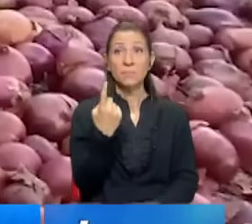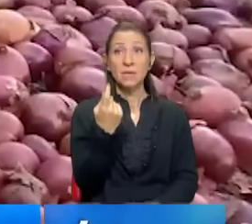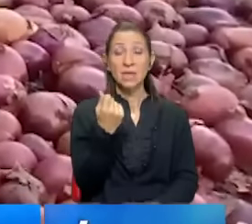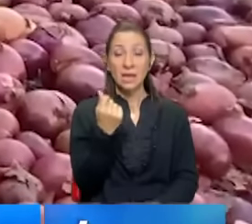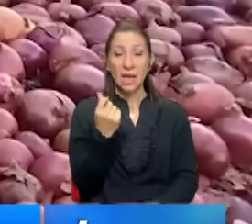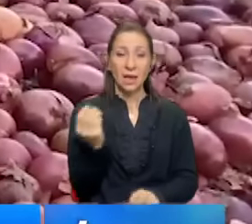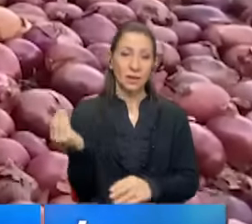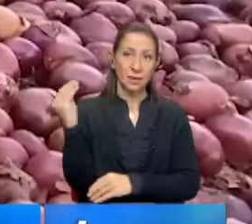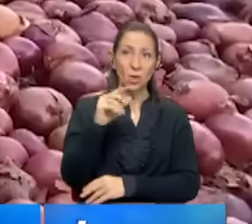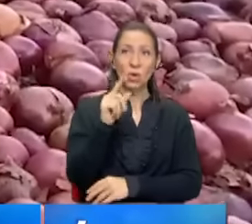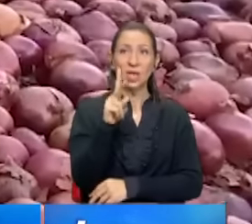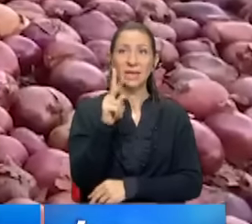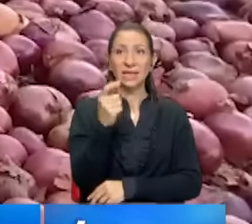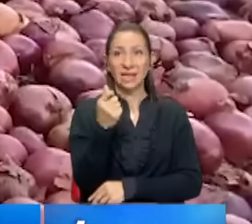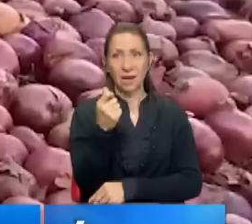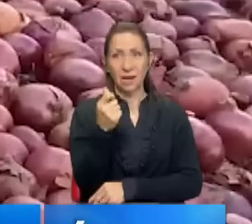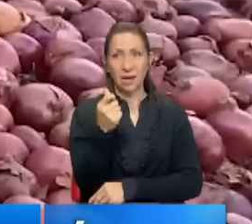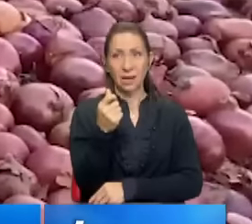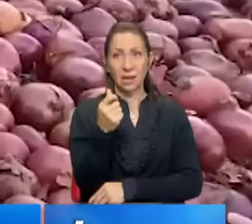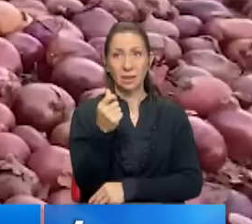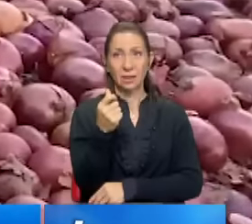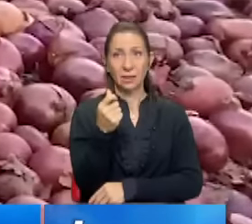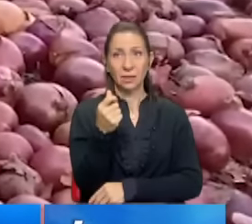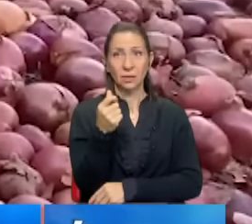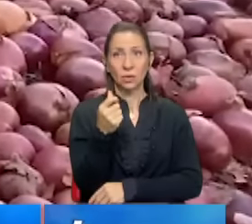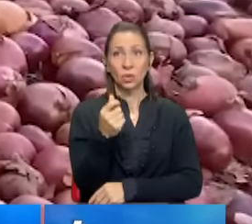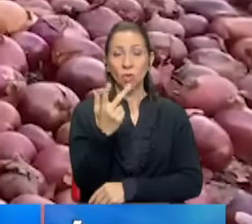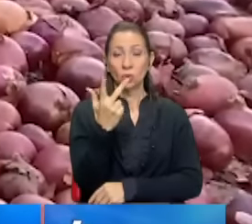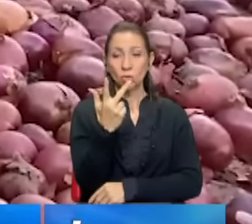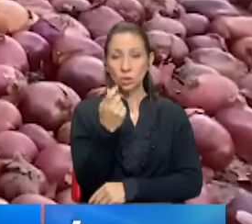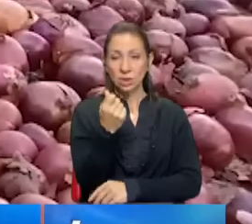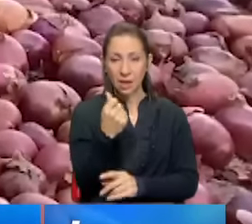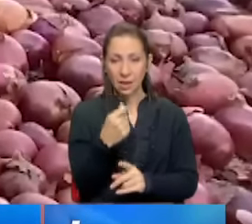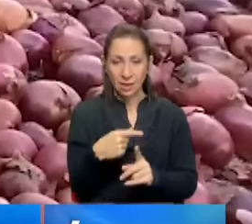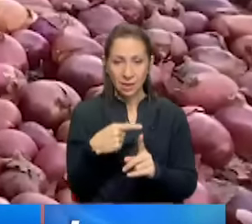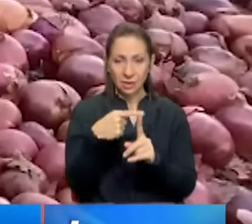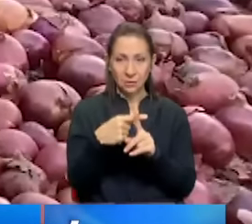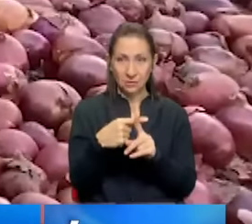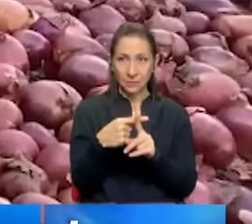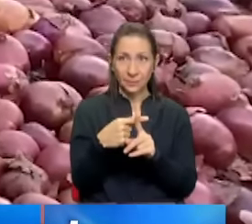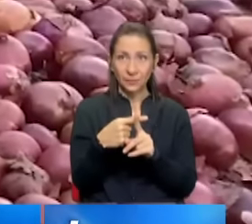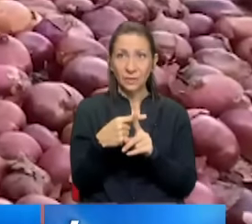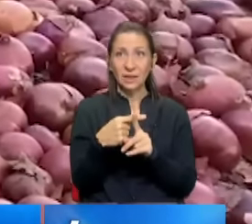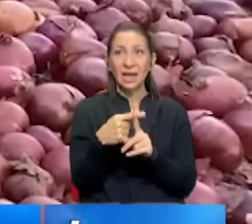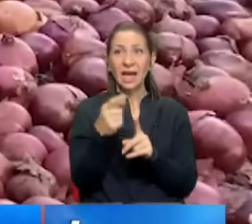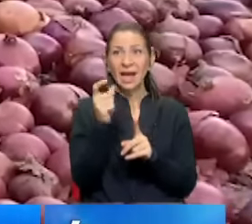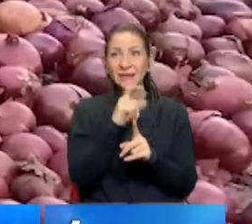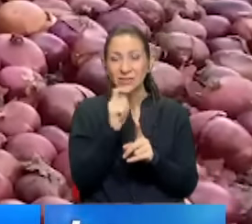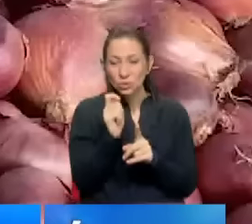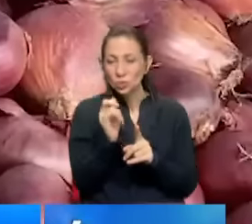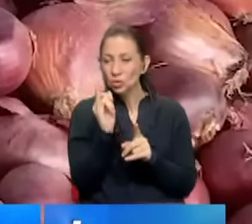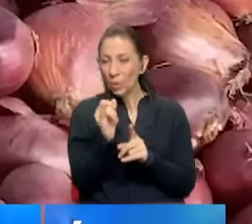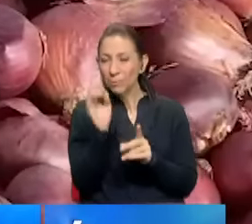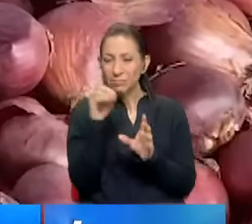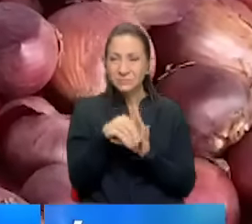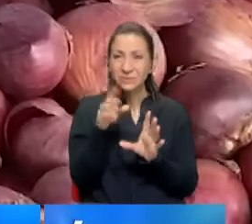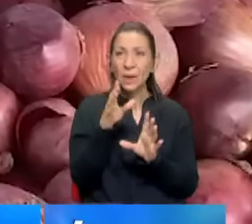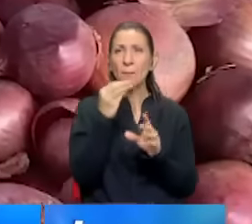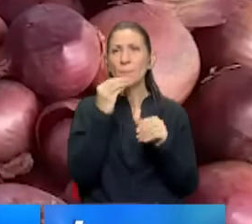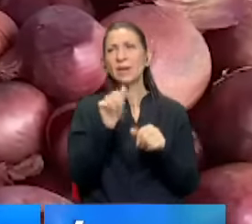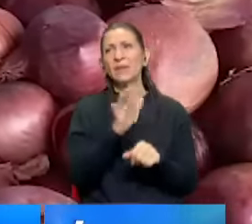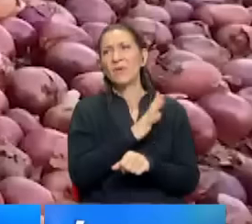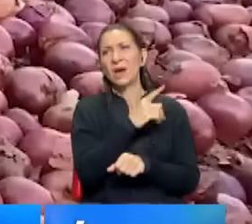nakliye bildi, 12 lira. 3 lirada kaldır atı var. Yani hatası çıkıyor içinden. Markette de